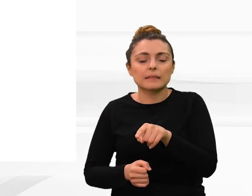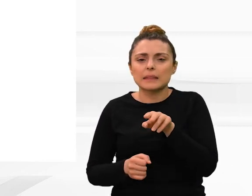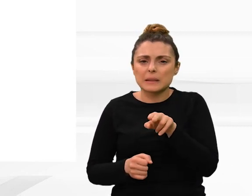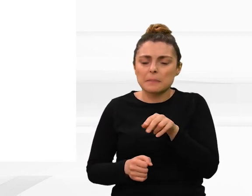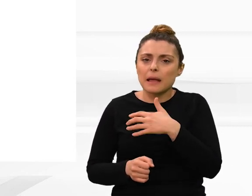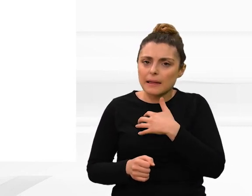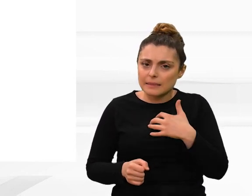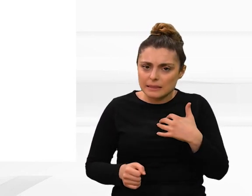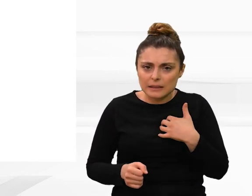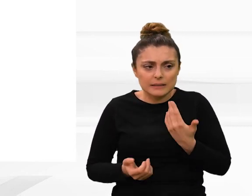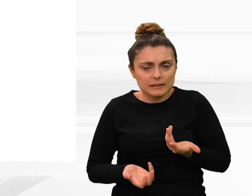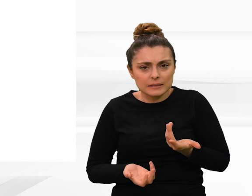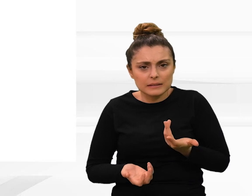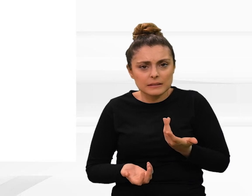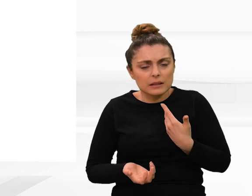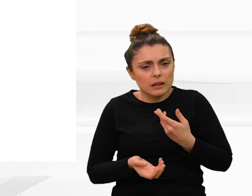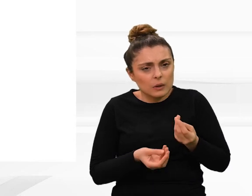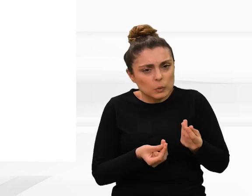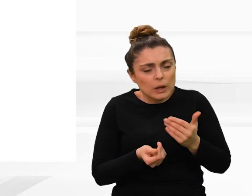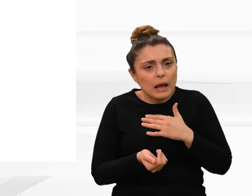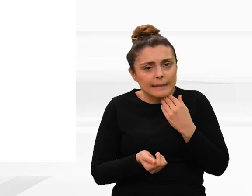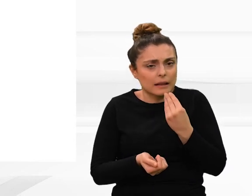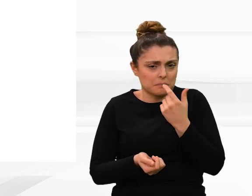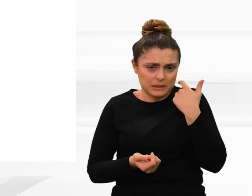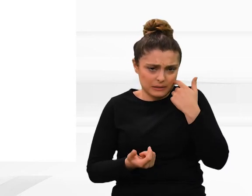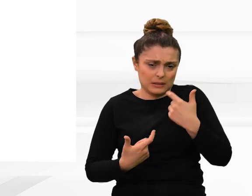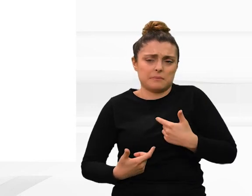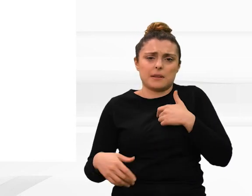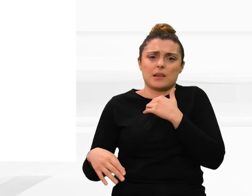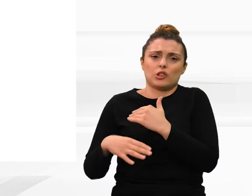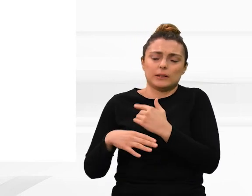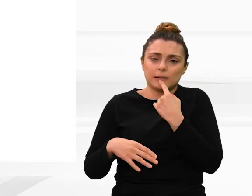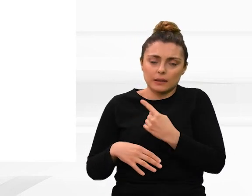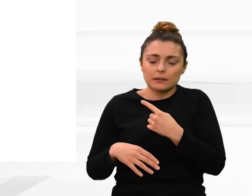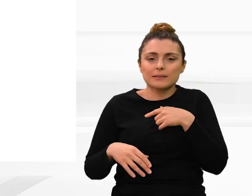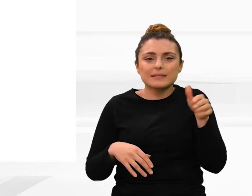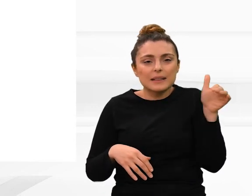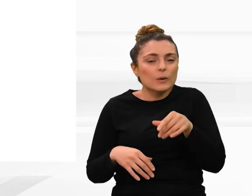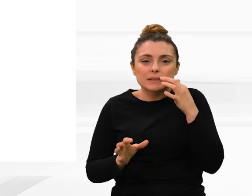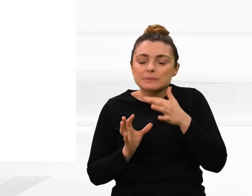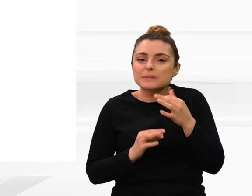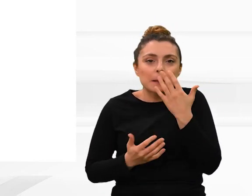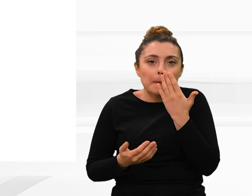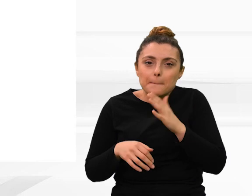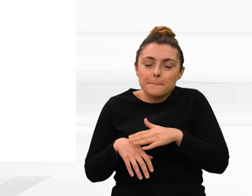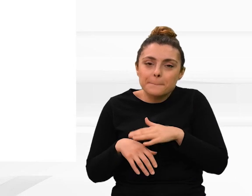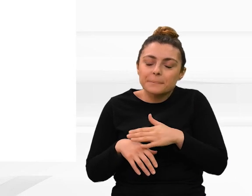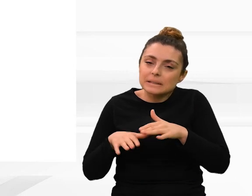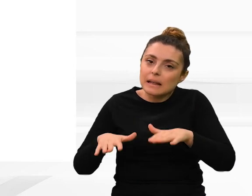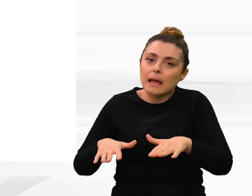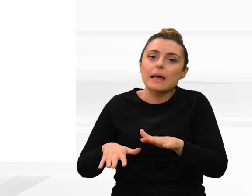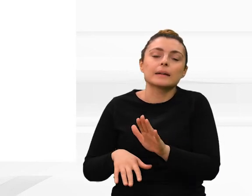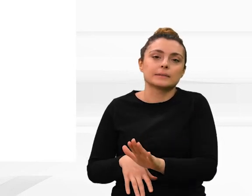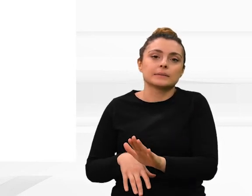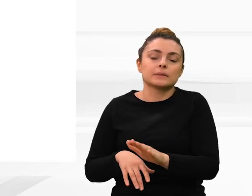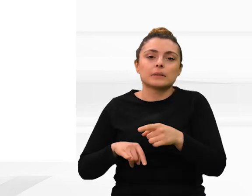annesi kurutulmuş et yiyen bir insanı diyerek yanına gelen o kimse yine yapmış sakinleştir